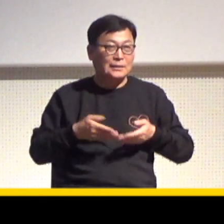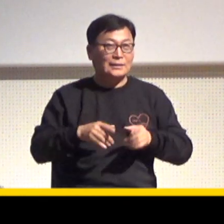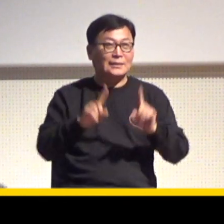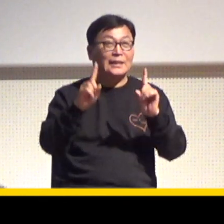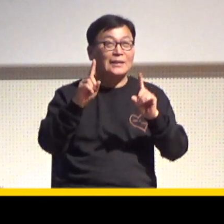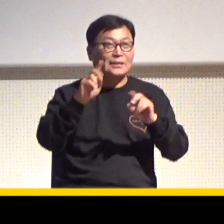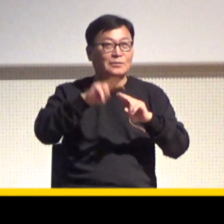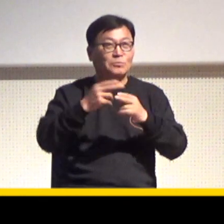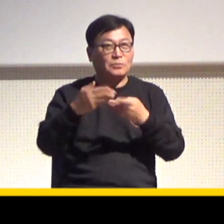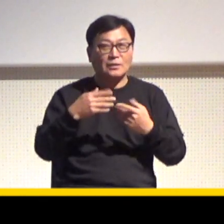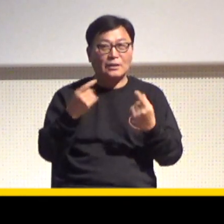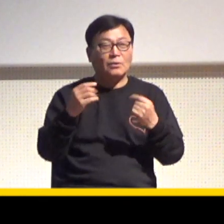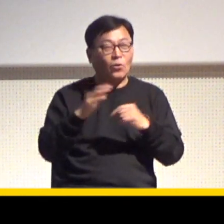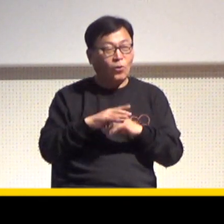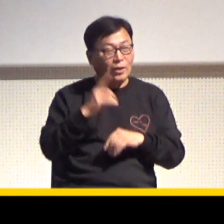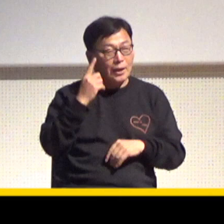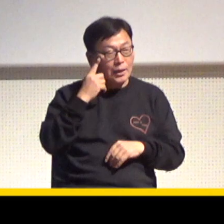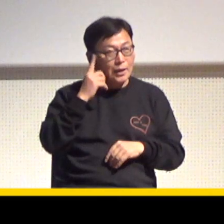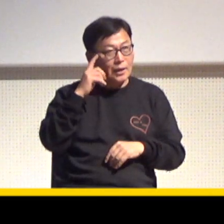아련하네요. 네.